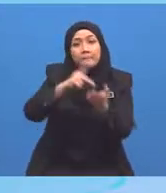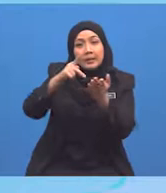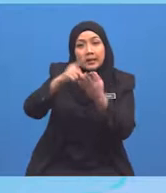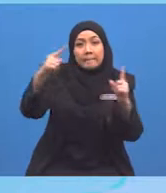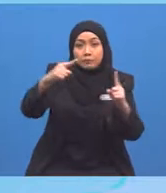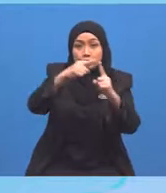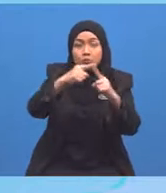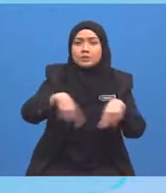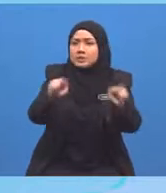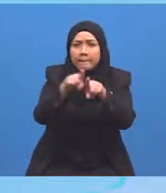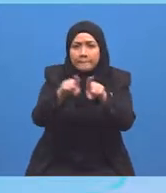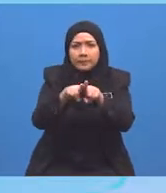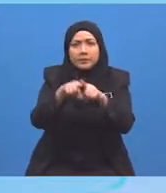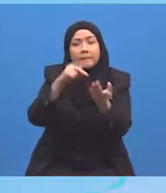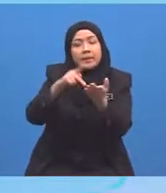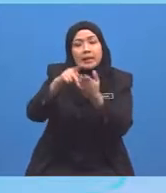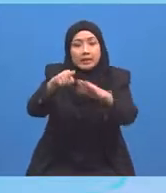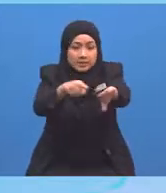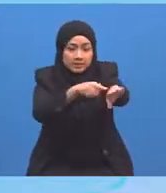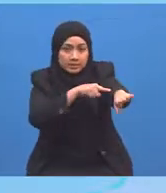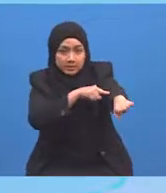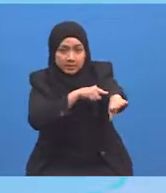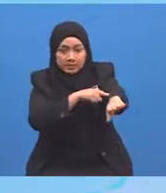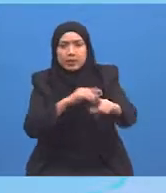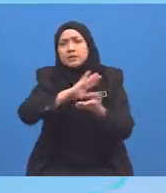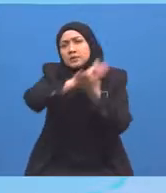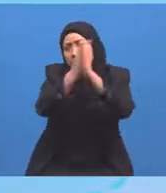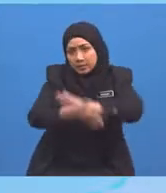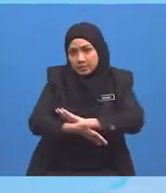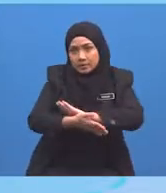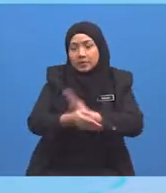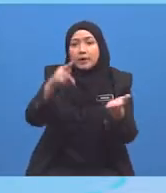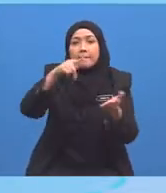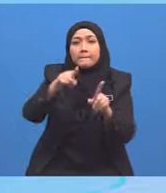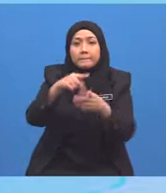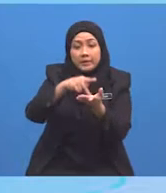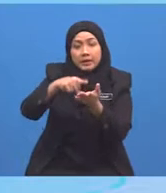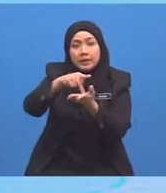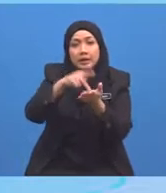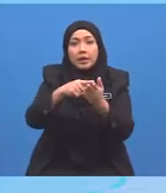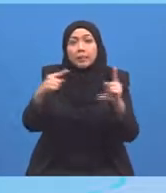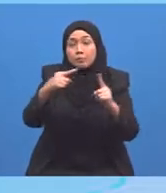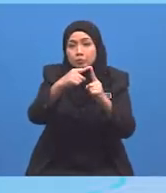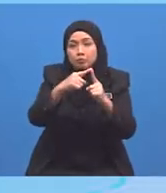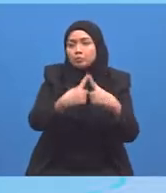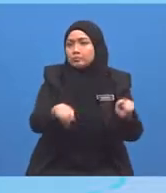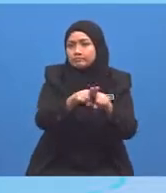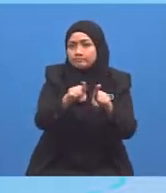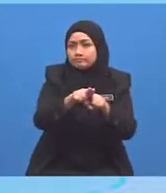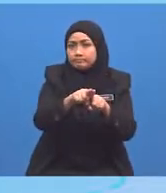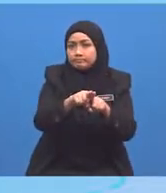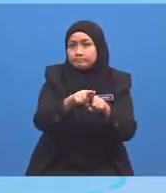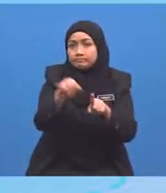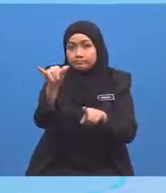sebuah poligon dengan 12 sisi. Jom lihat